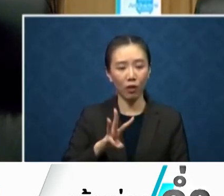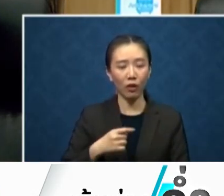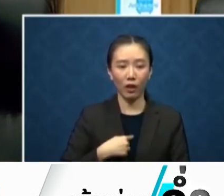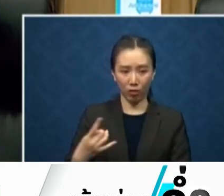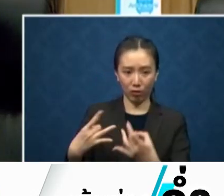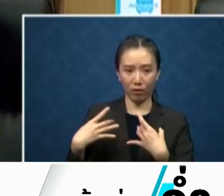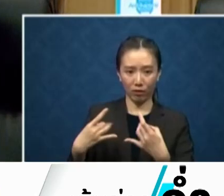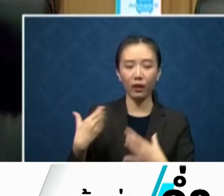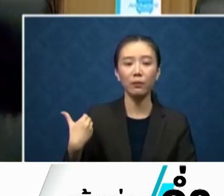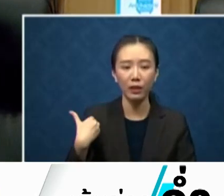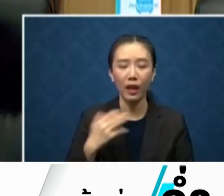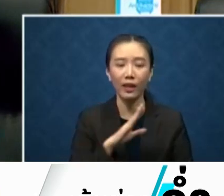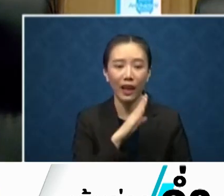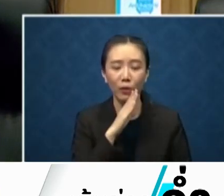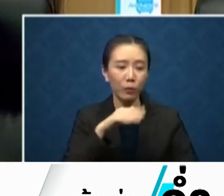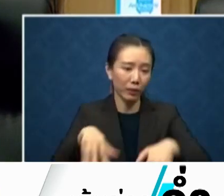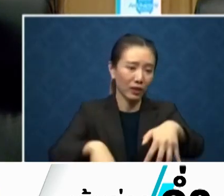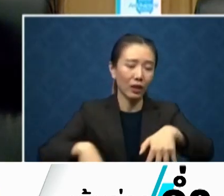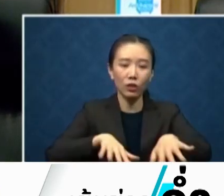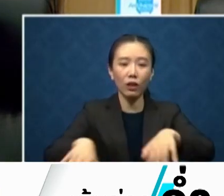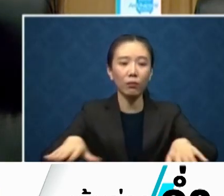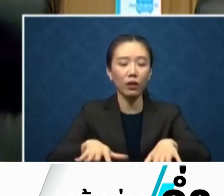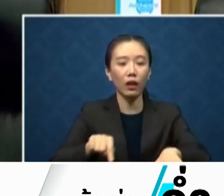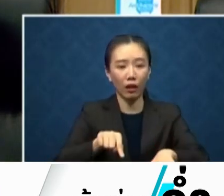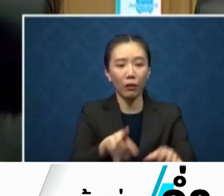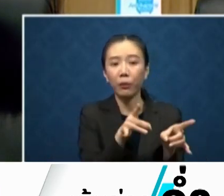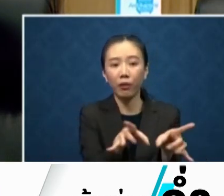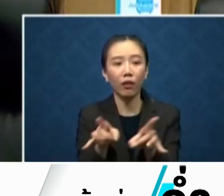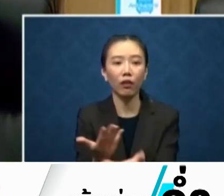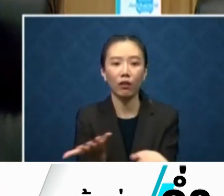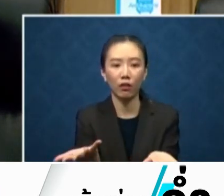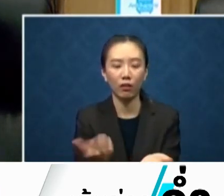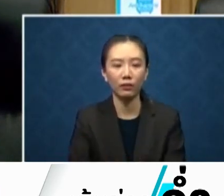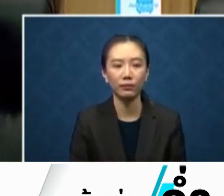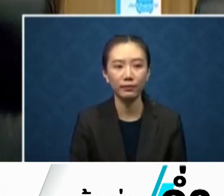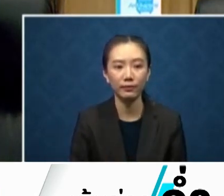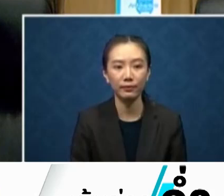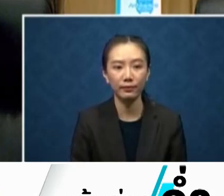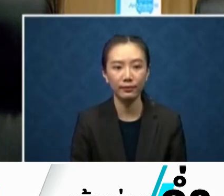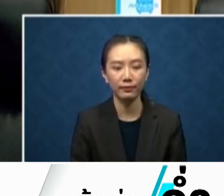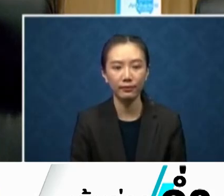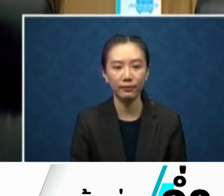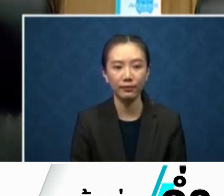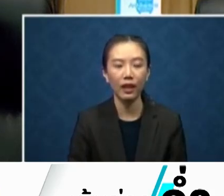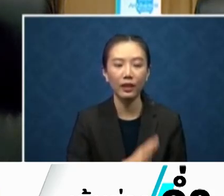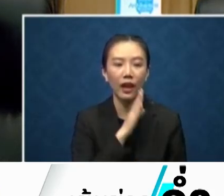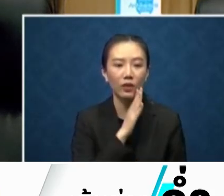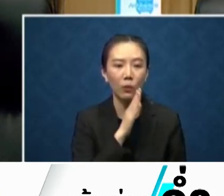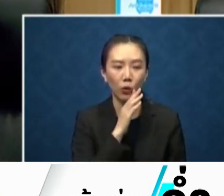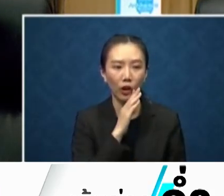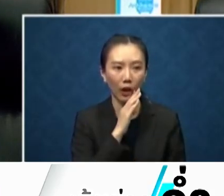งี้แล้วประชาชนตาดำๆจะเจอยังไงครับถ้าเราปล่อย